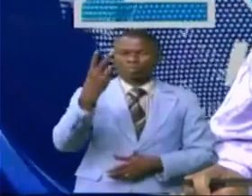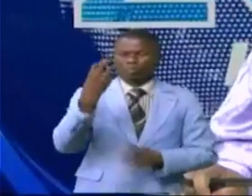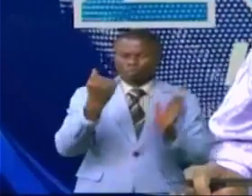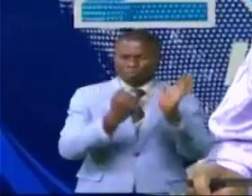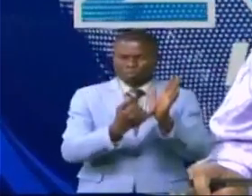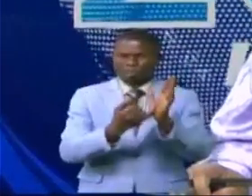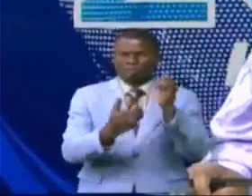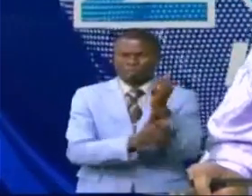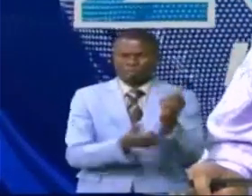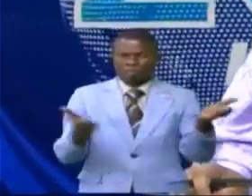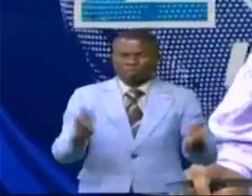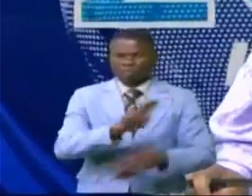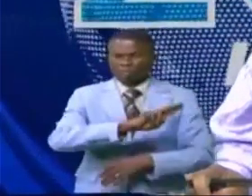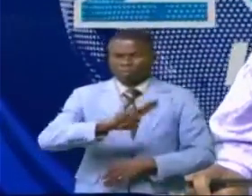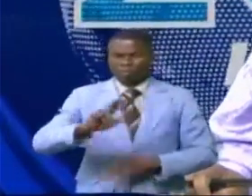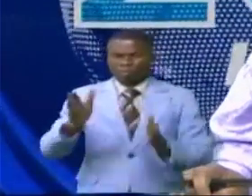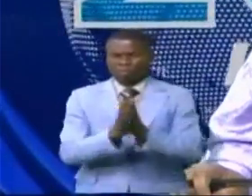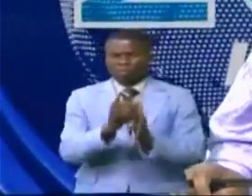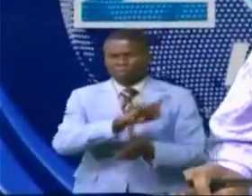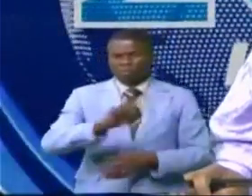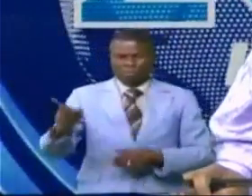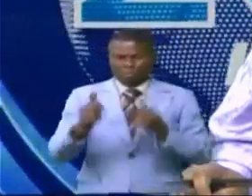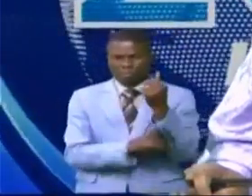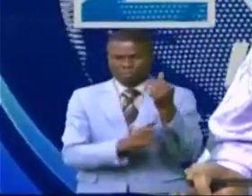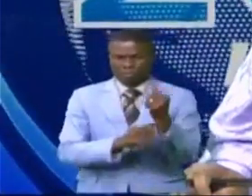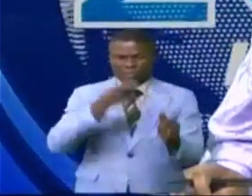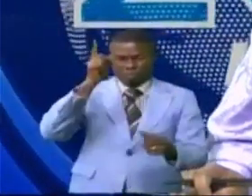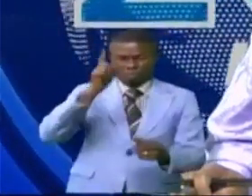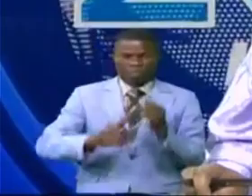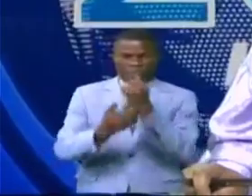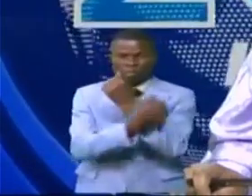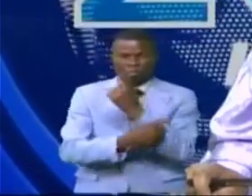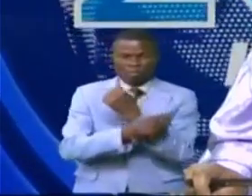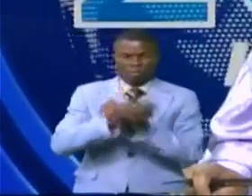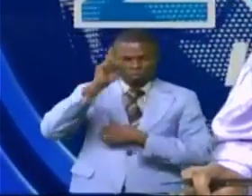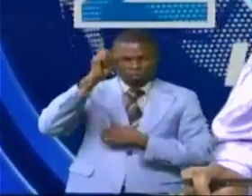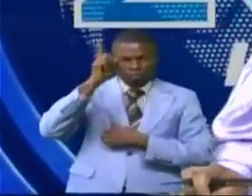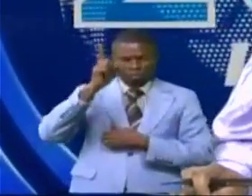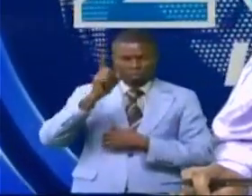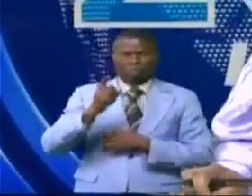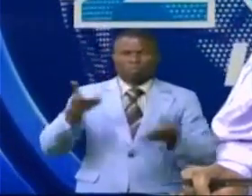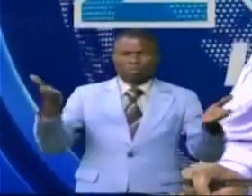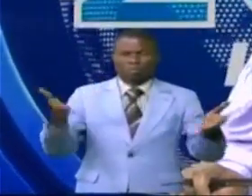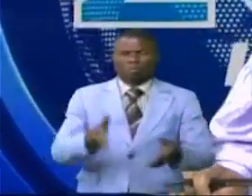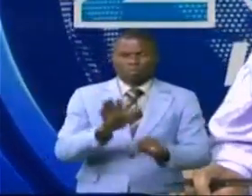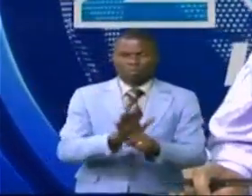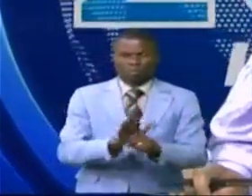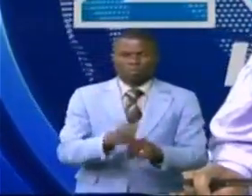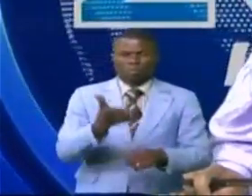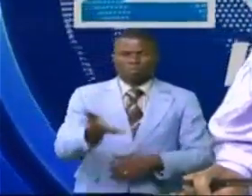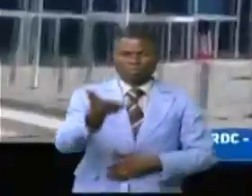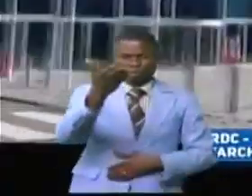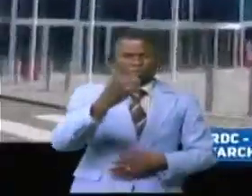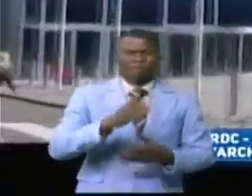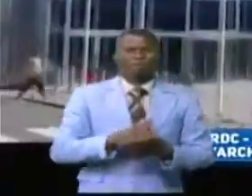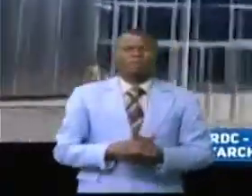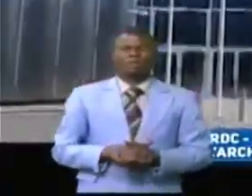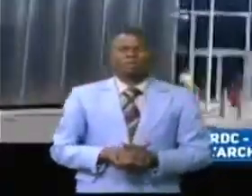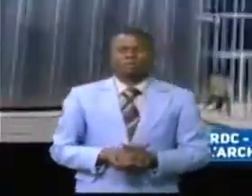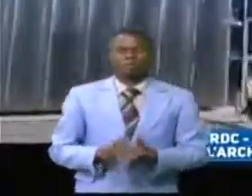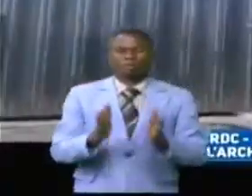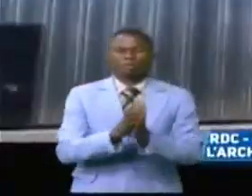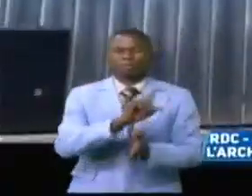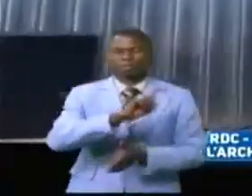sur 10 000 participants venus de tous les pays du monde, valablement représentés au Dépendat. 10